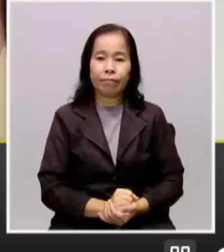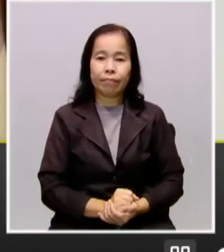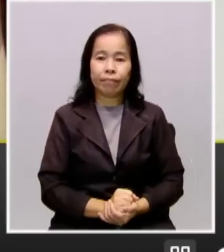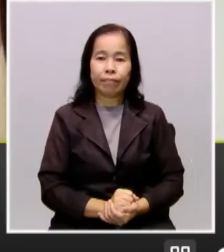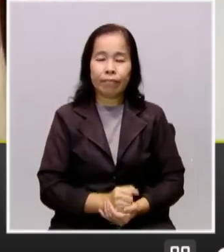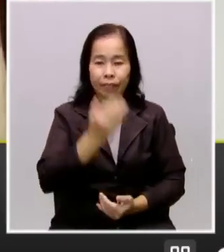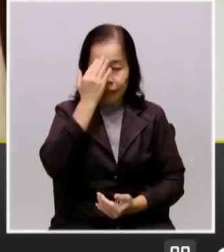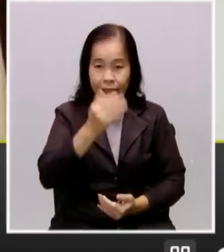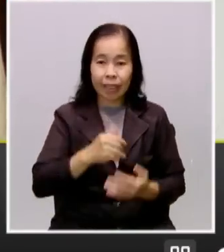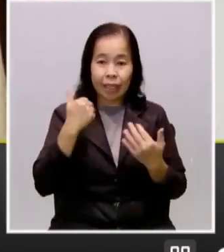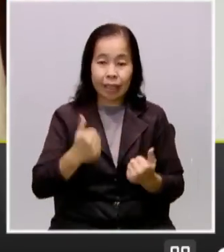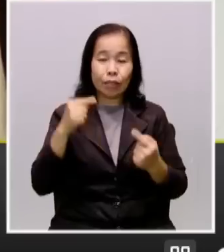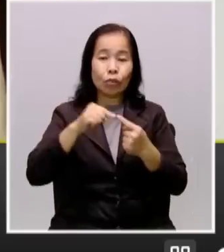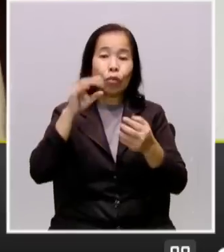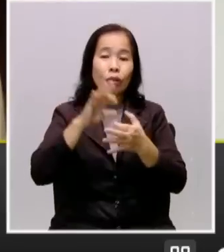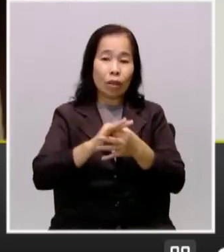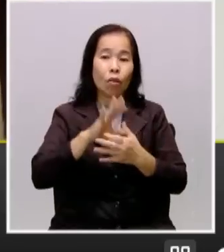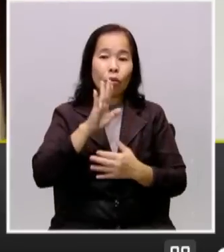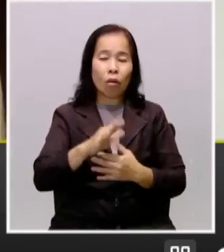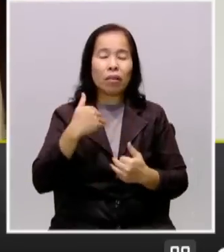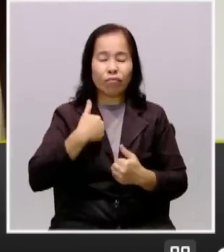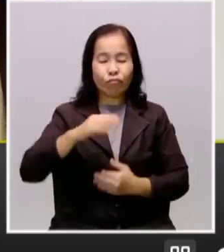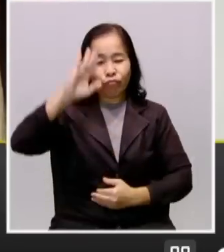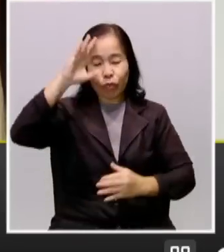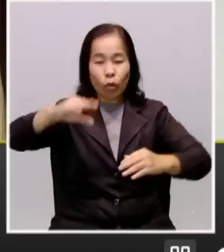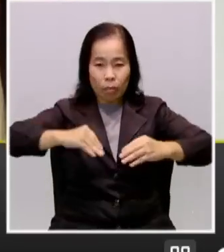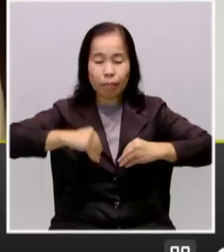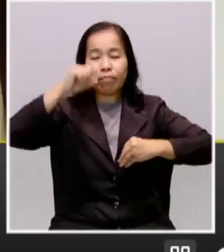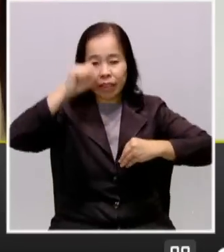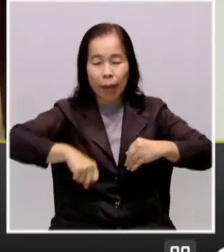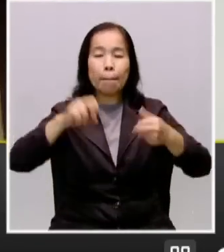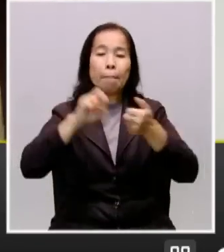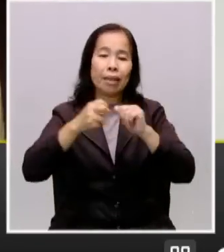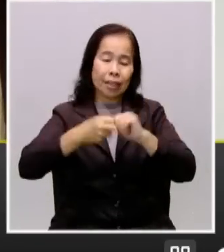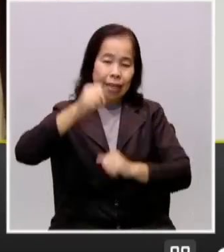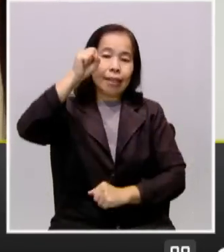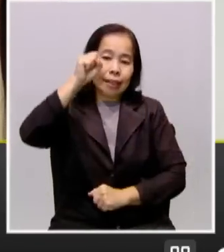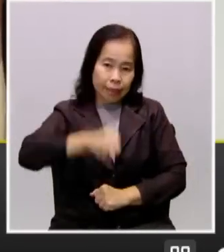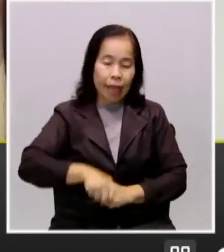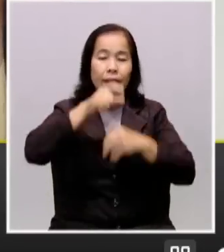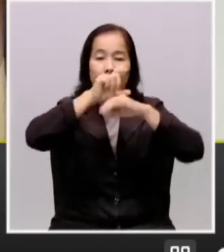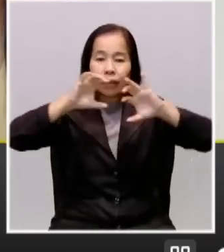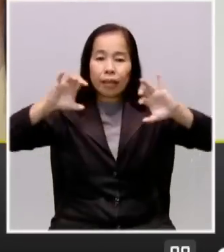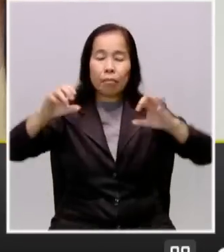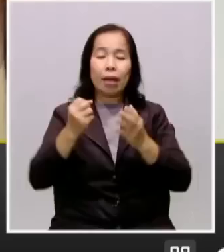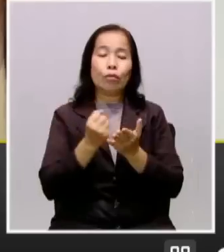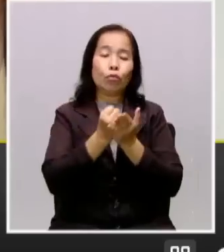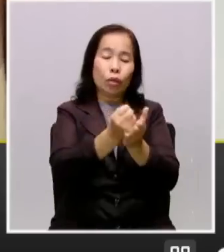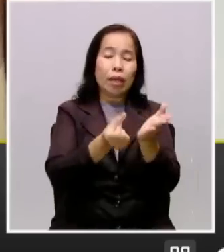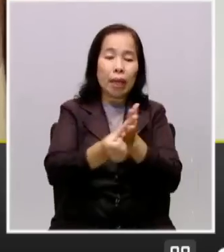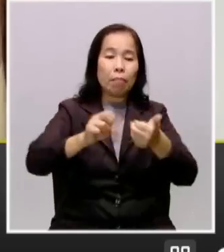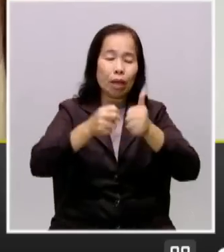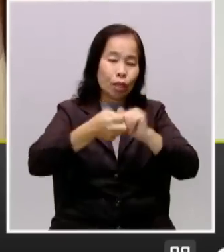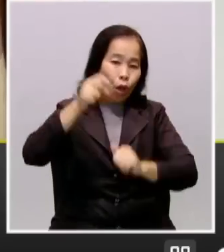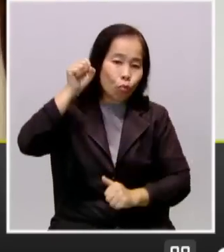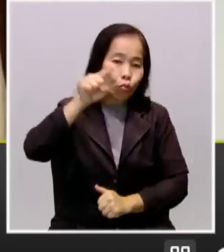ณลิซ่าคุณผู้ชมคะทางด้านผู้นำตุรกีก็ออกมายอมรับนะคะว่าเกิดปัญหาขึ้นจริงในการรับมือกับปัญหาภัยพิบัติครั้งนี้ในเบื้องต้น